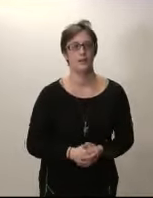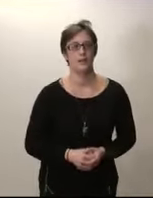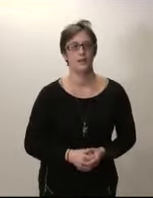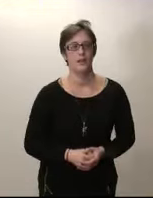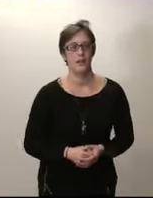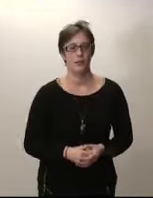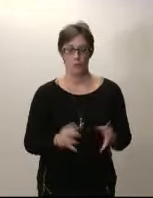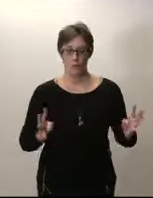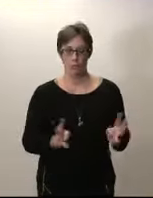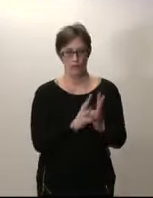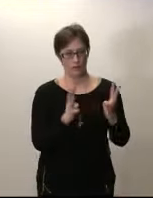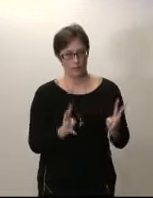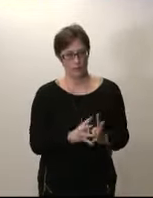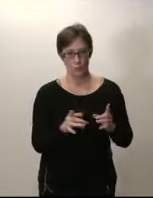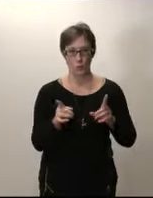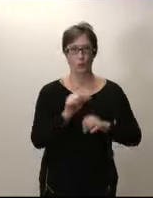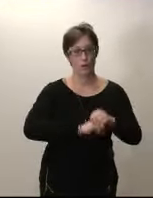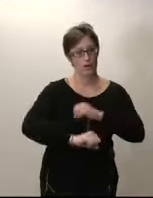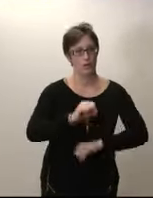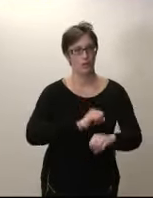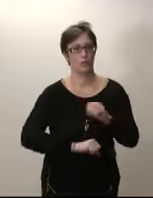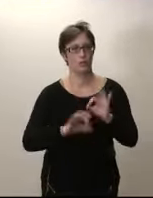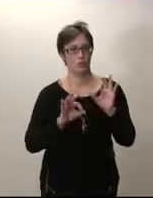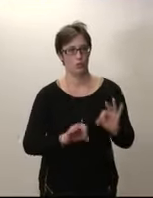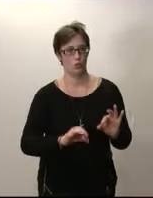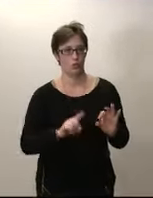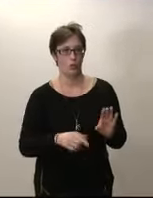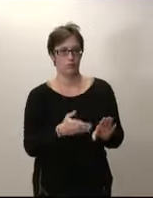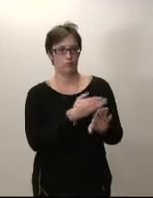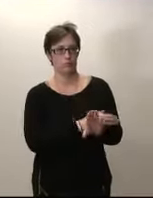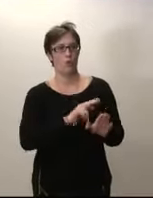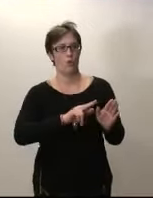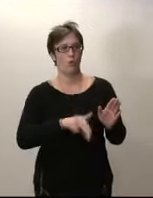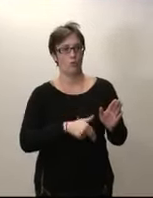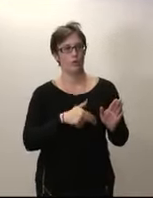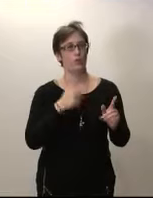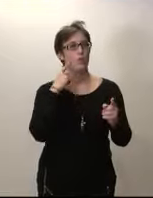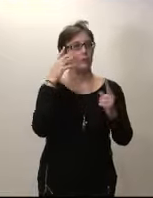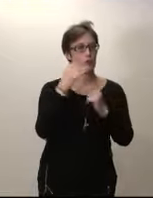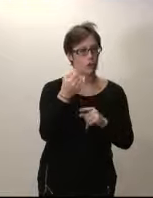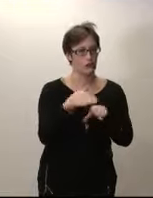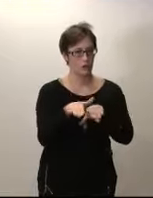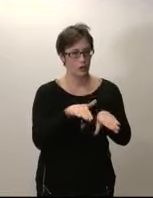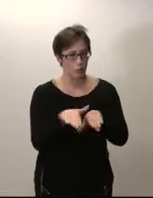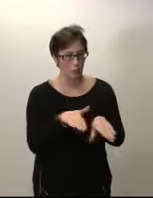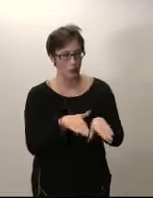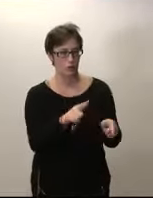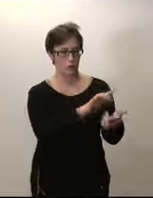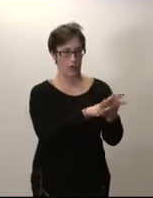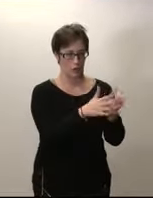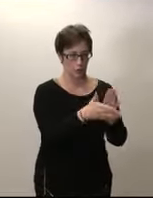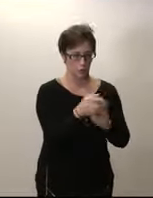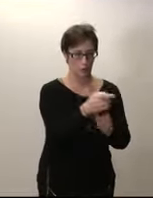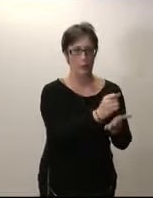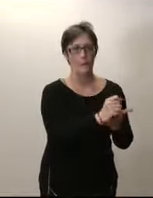de l'événement, une convention d'objectifs et de moyens entre la ville de Thionville et la PIM, donc cette association des pilotes